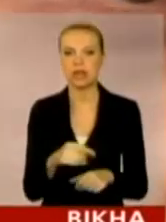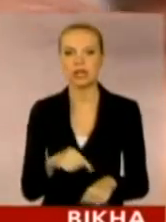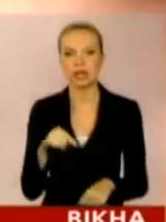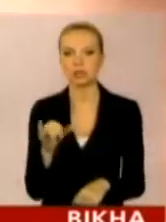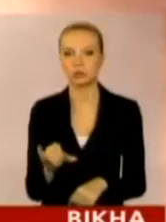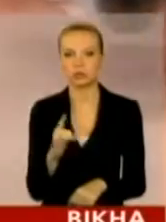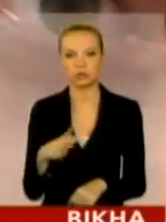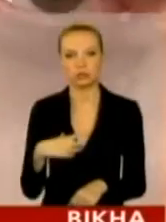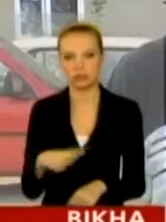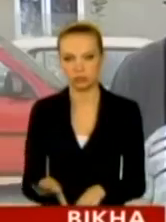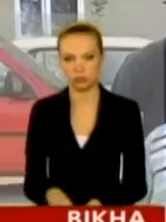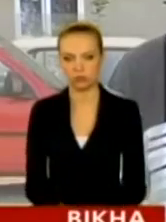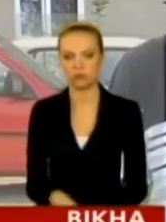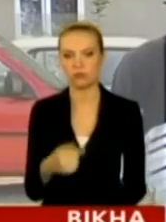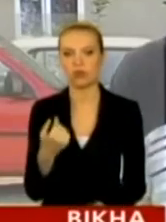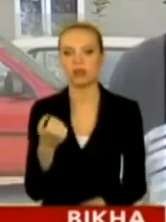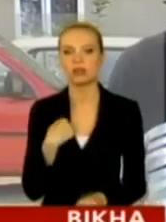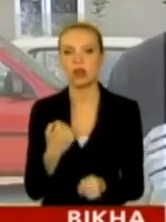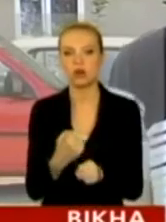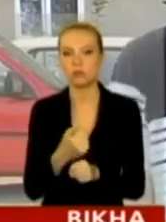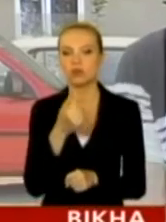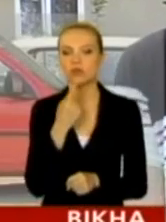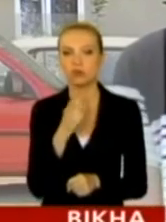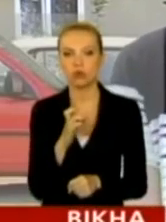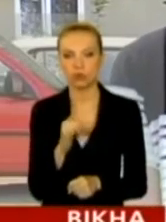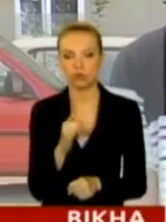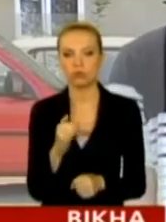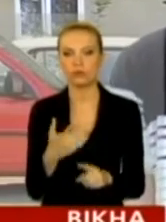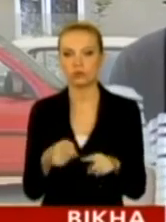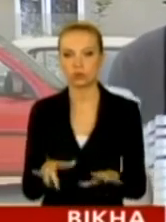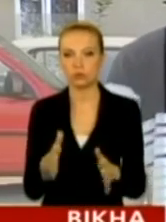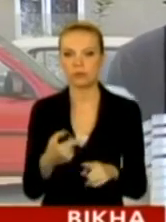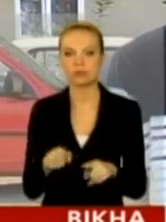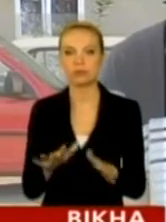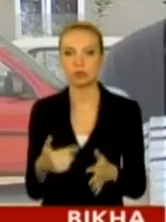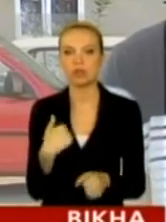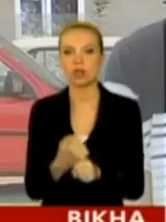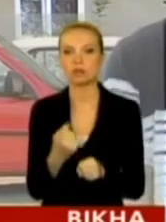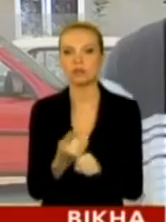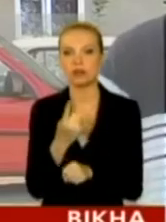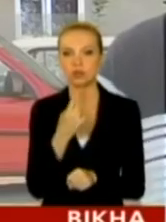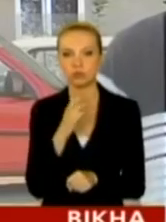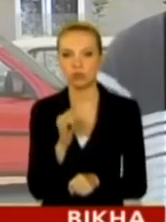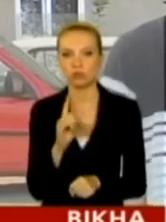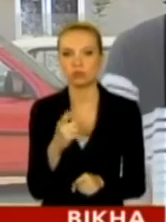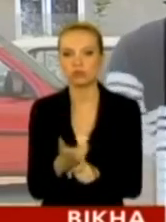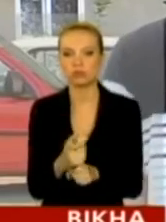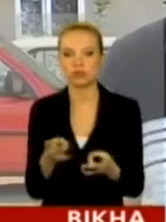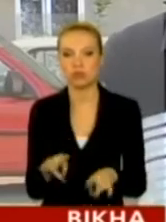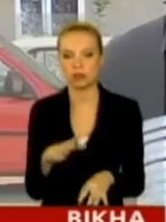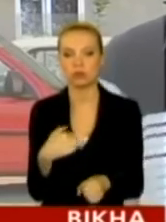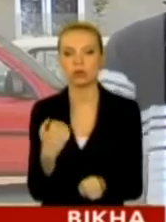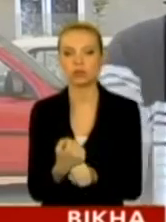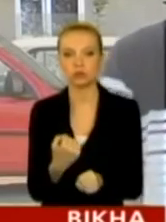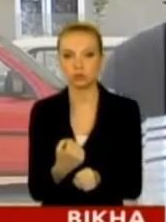нього в дитини не було. Пробу я робив. В даному моменті, в цей момент я робив раз пробу, тому що більше не треба було. Я зробив